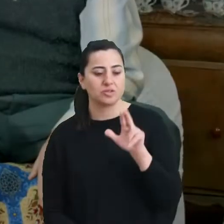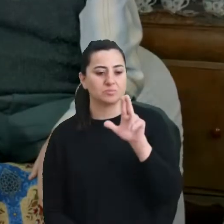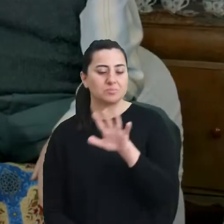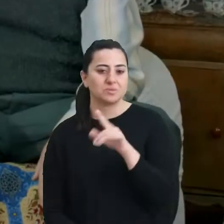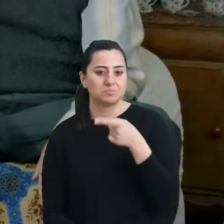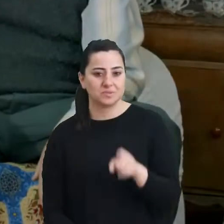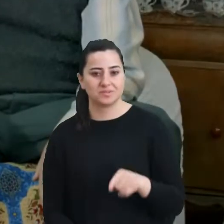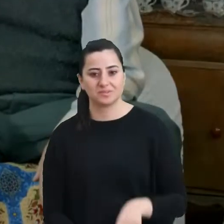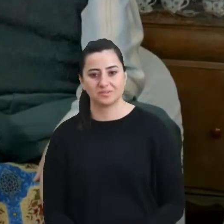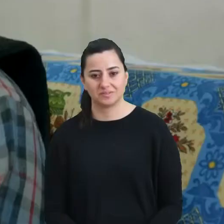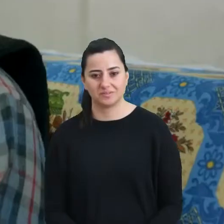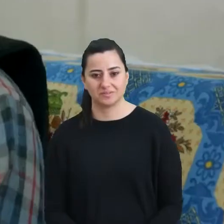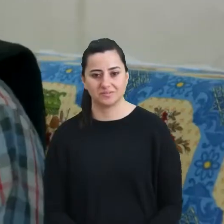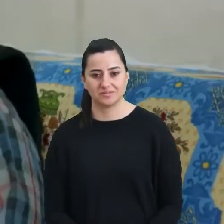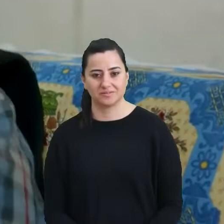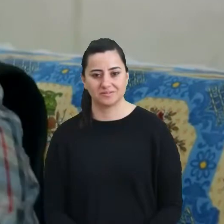...675 bin lira.